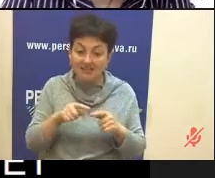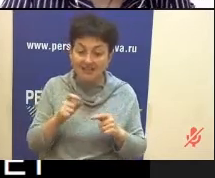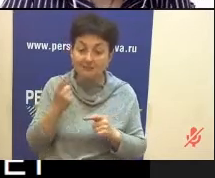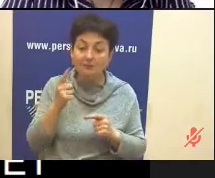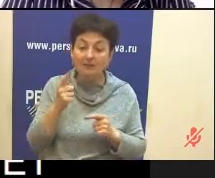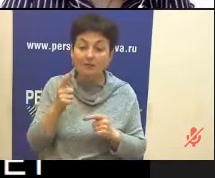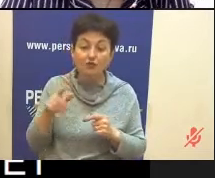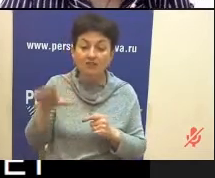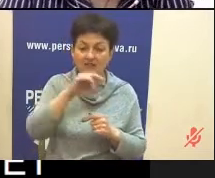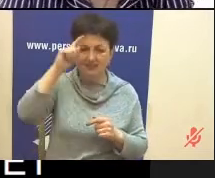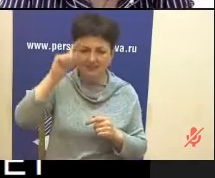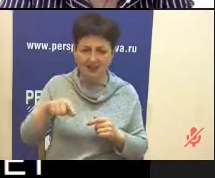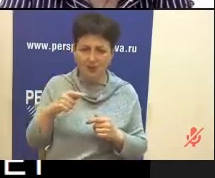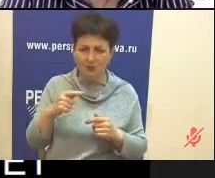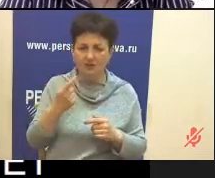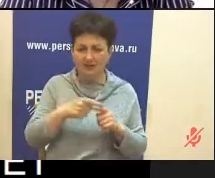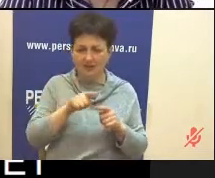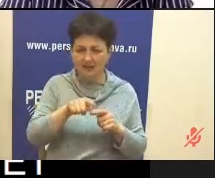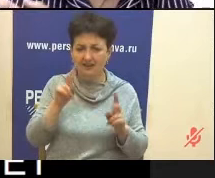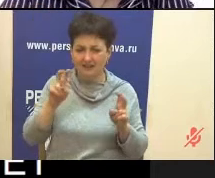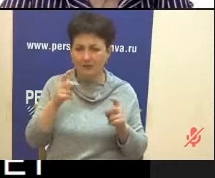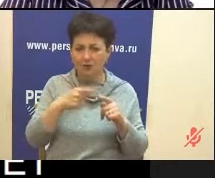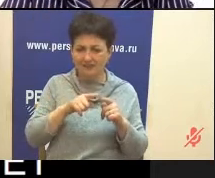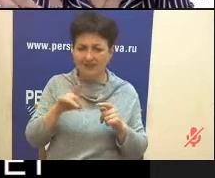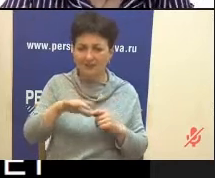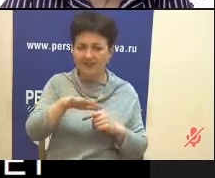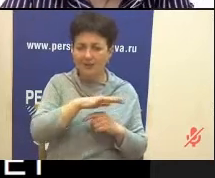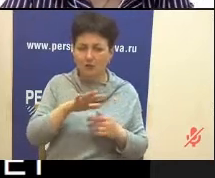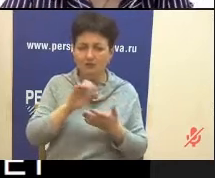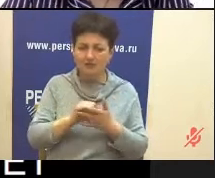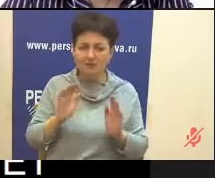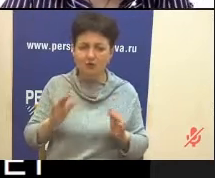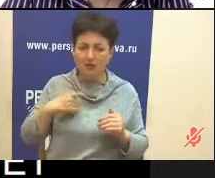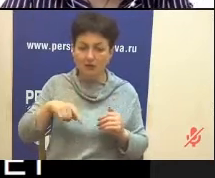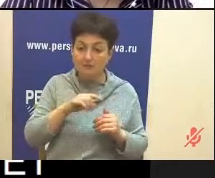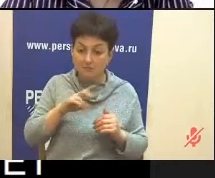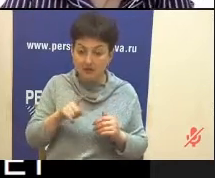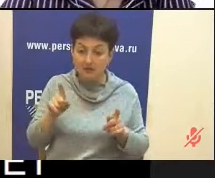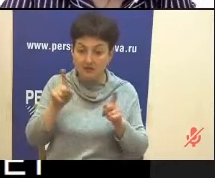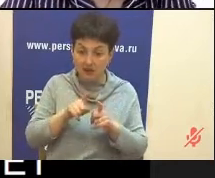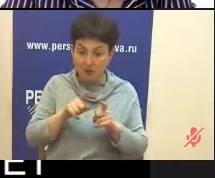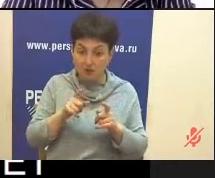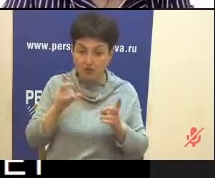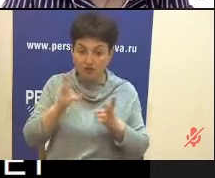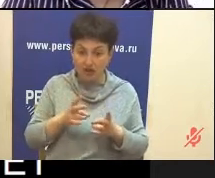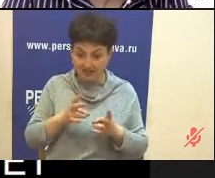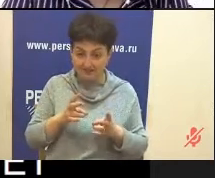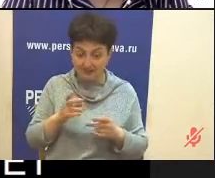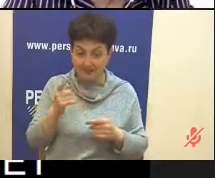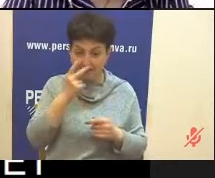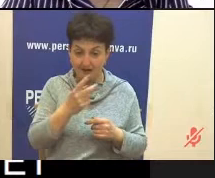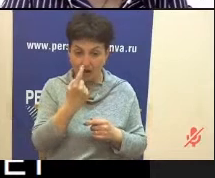другими организациями, потому что все знают, что этой темой в этом регионе занимаемся только мы. И вот такой